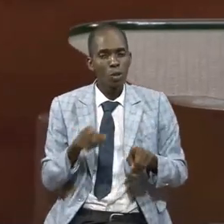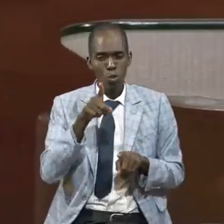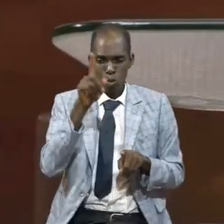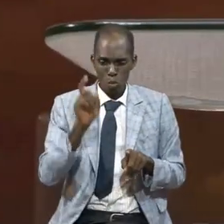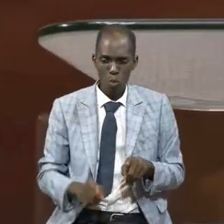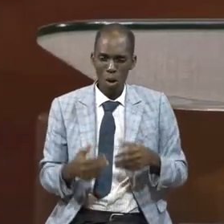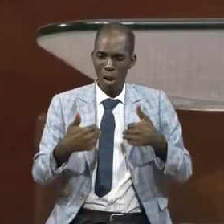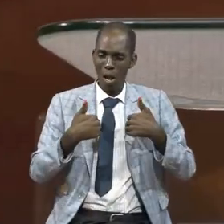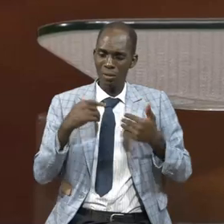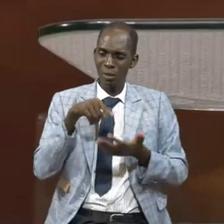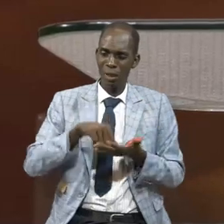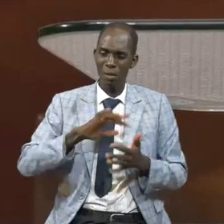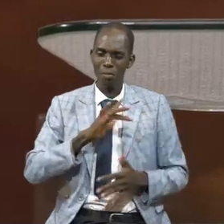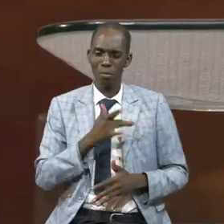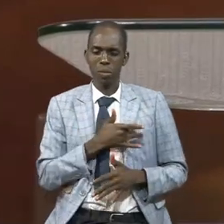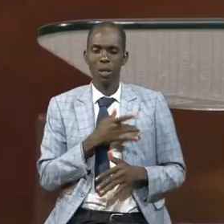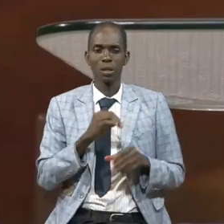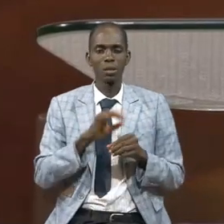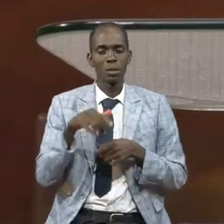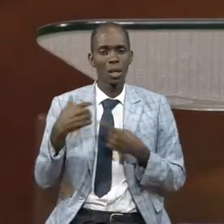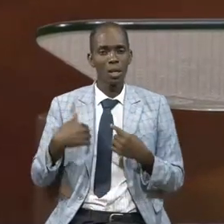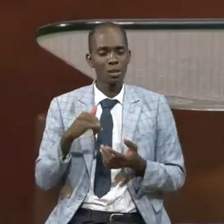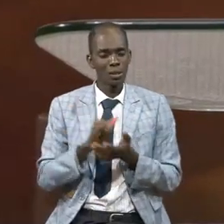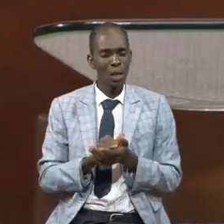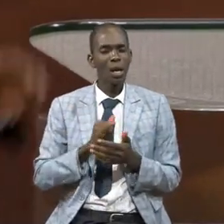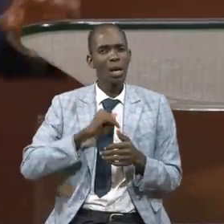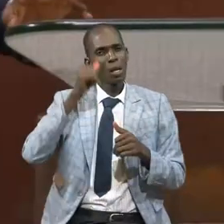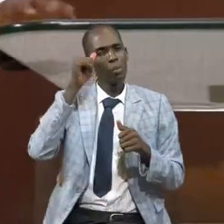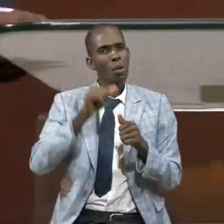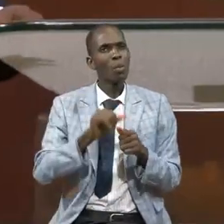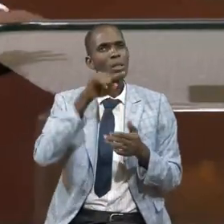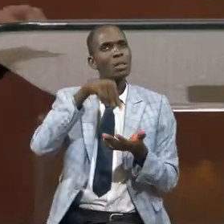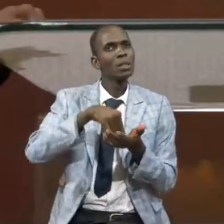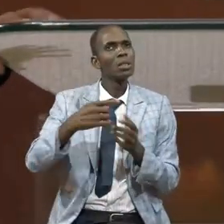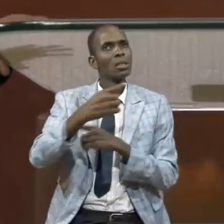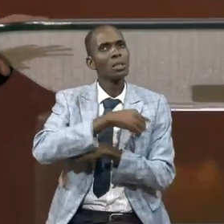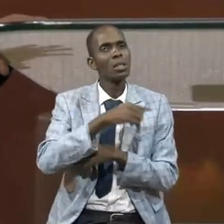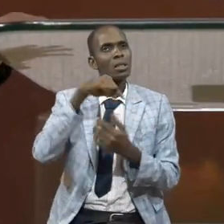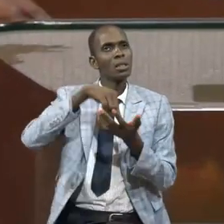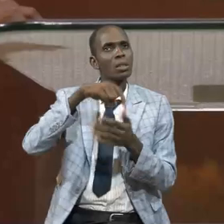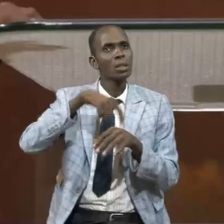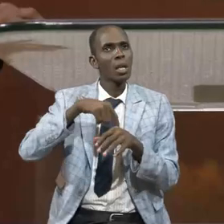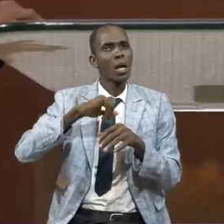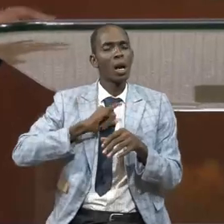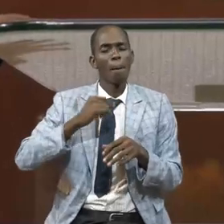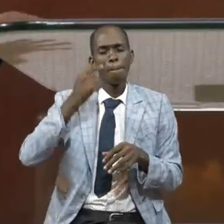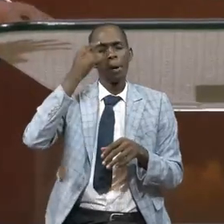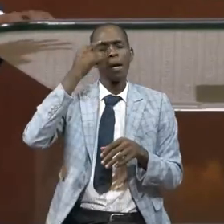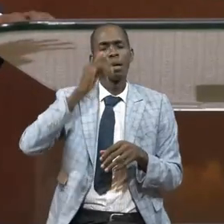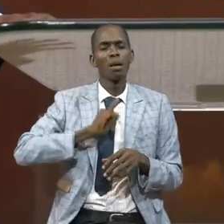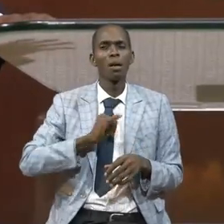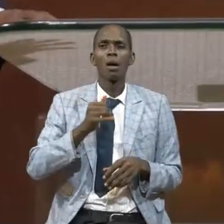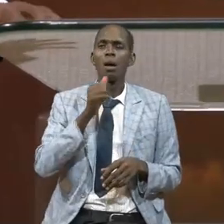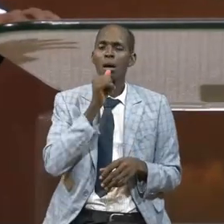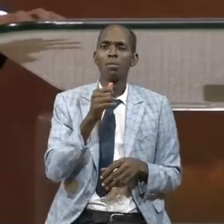temps dans votre vie. Et vous dites, tel jour, en ce temps-ci, j'ai reconnu, je me suis